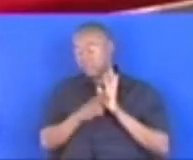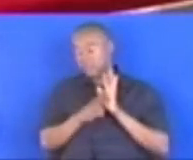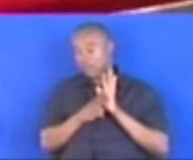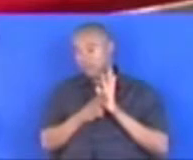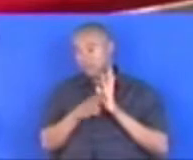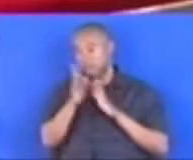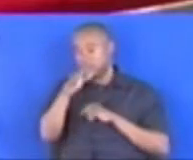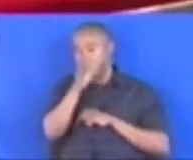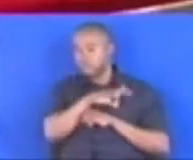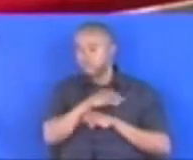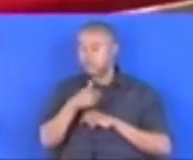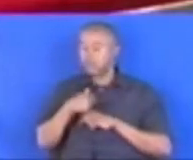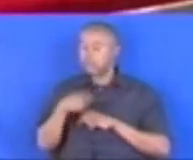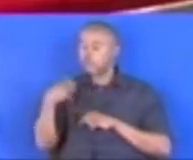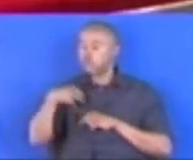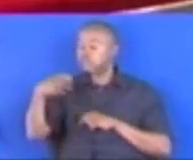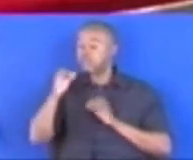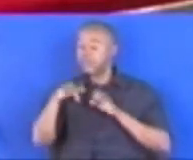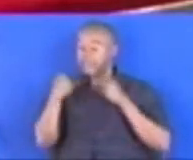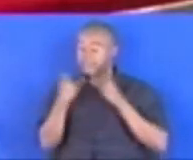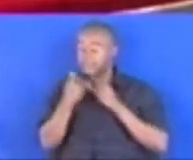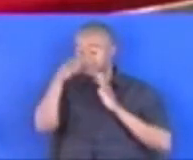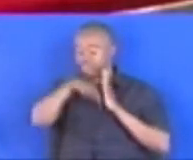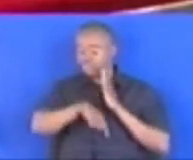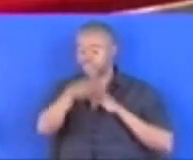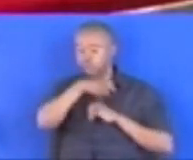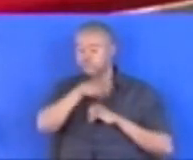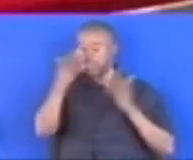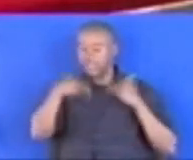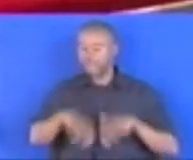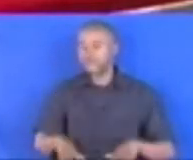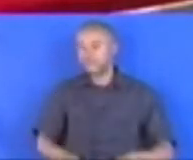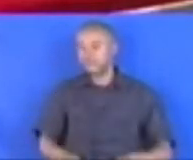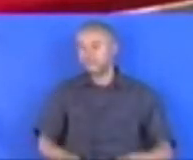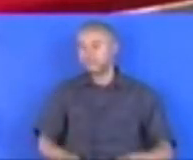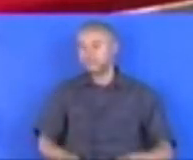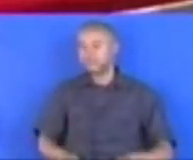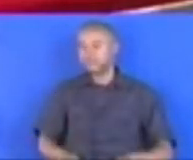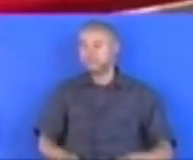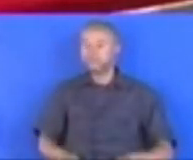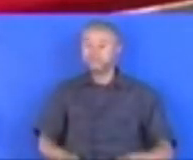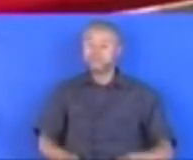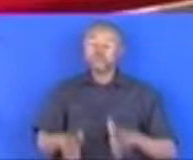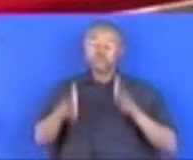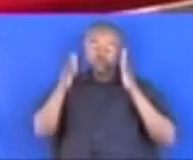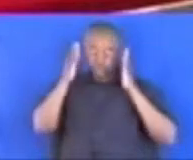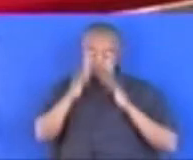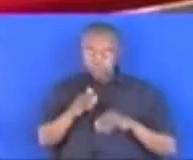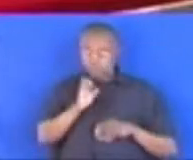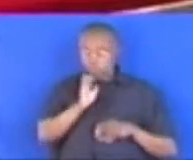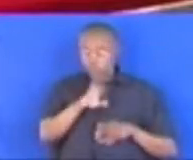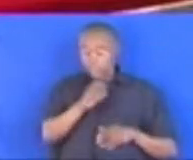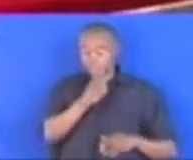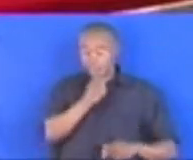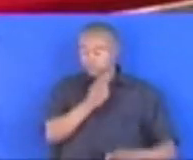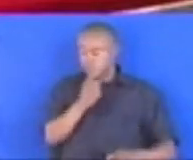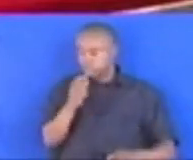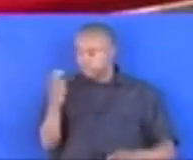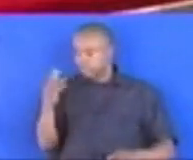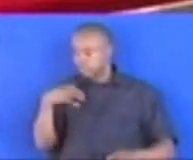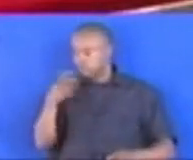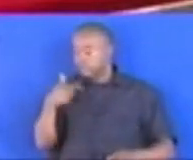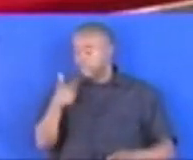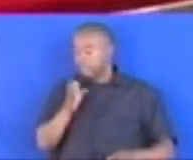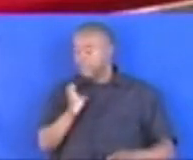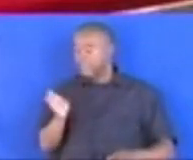304,779,799,000 ni mishahara ya wizara na taasisi zilizo chini yake. Mheshimiwa Naibu Speaker, kwa mwaka 2021-22 wizara